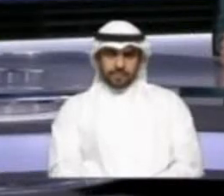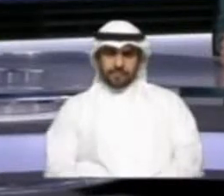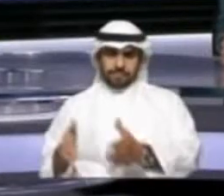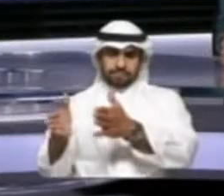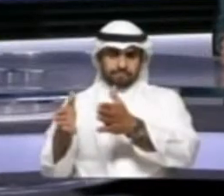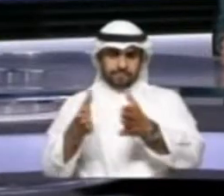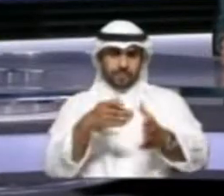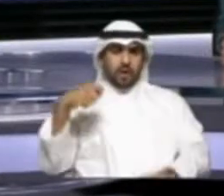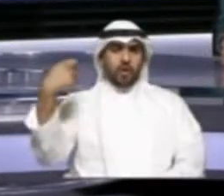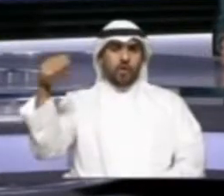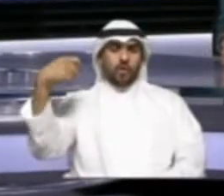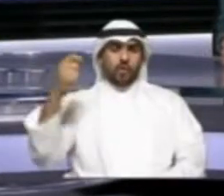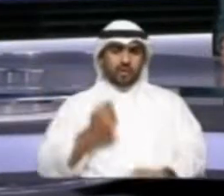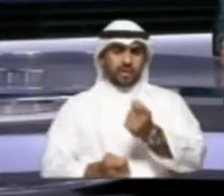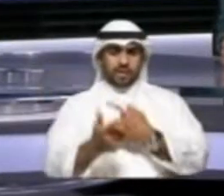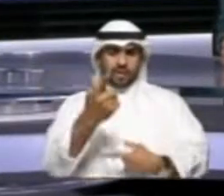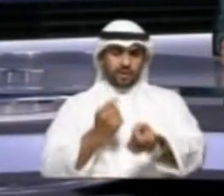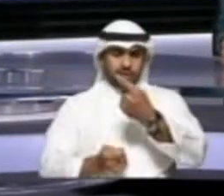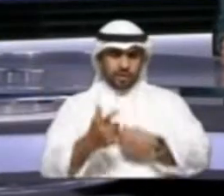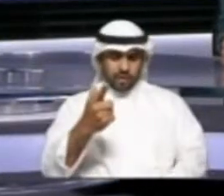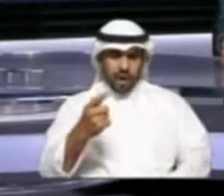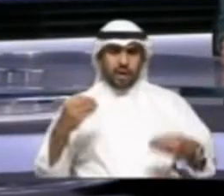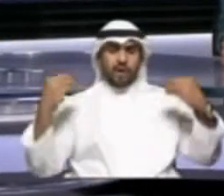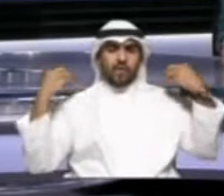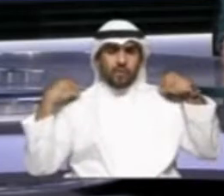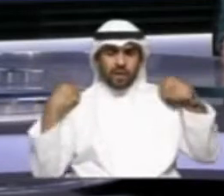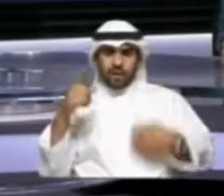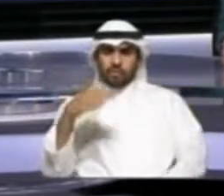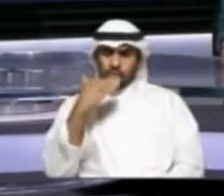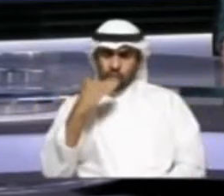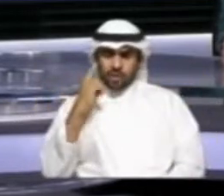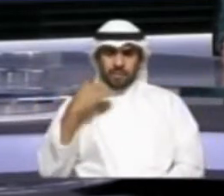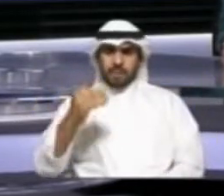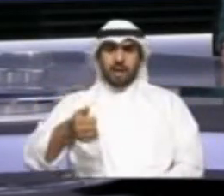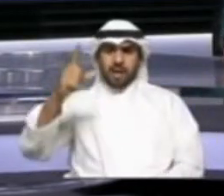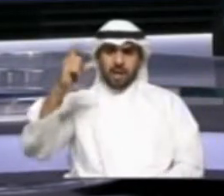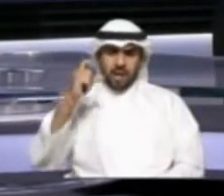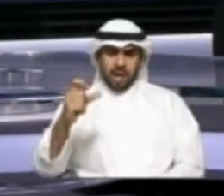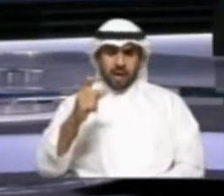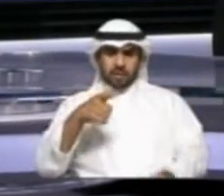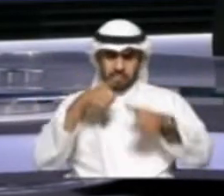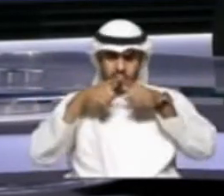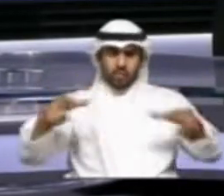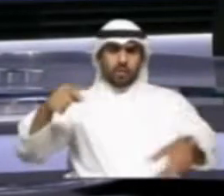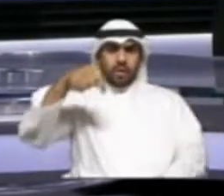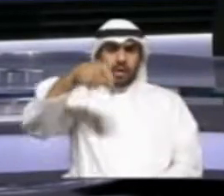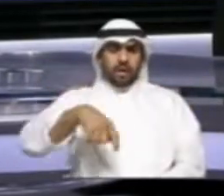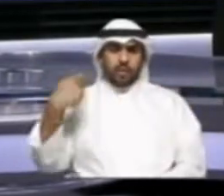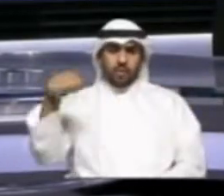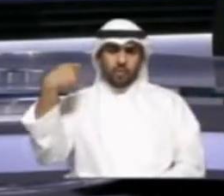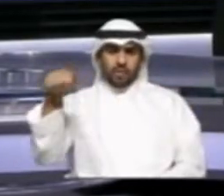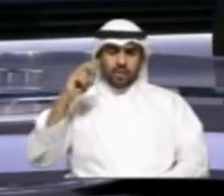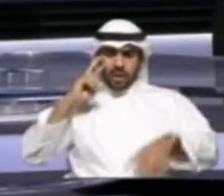قال وزير التجارة والصناعة وزير الدولة لشؤون الشباب الكويتي بالوكالة خالد الرضان إن الوزارة فحصت ودققت